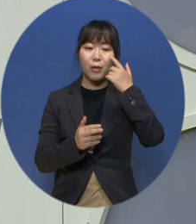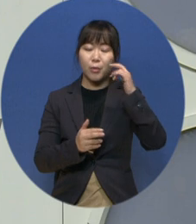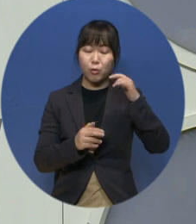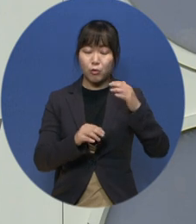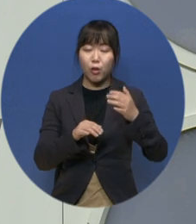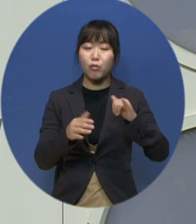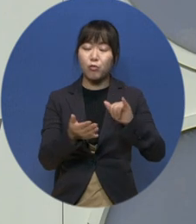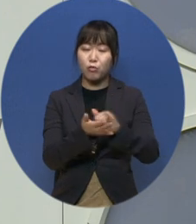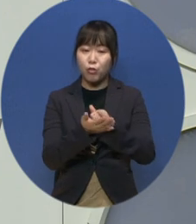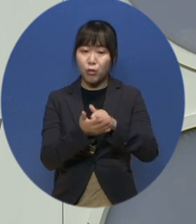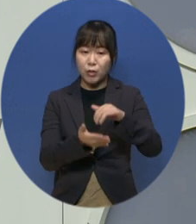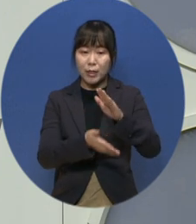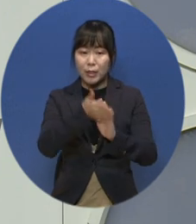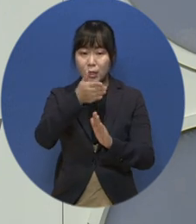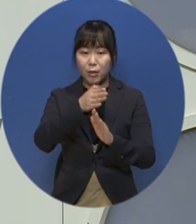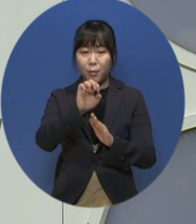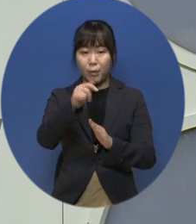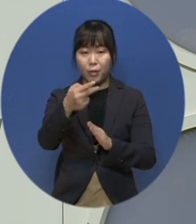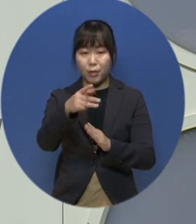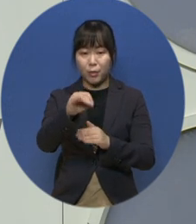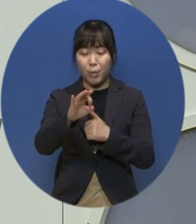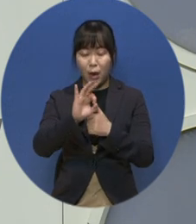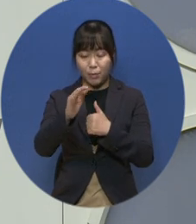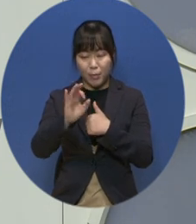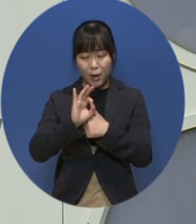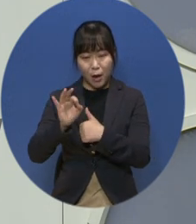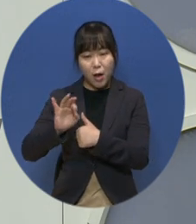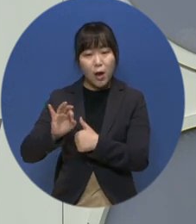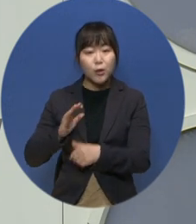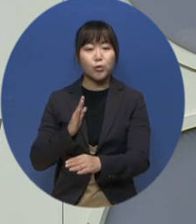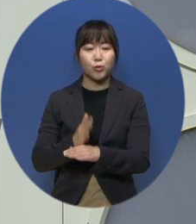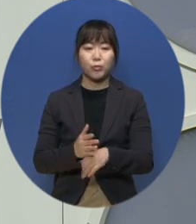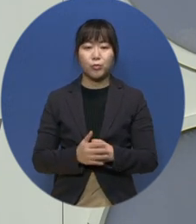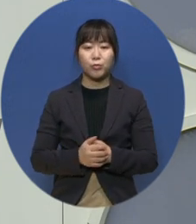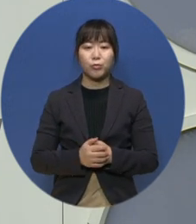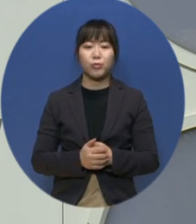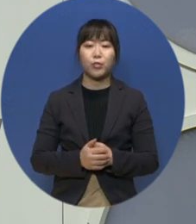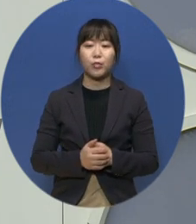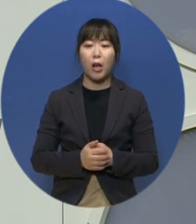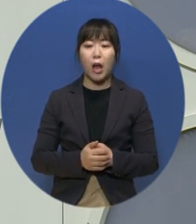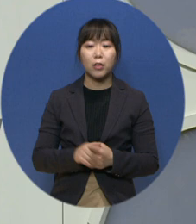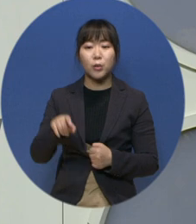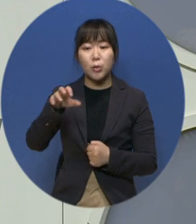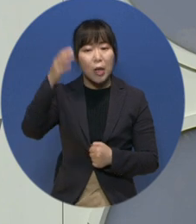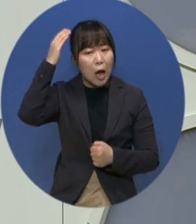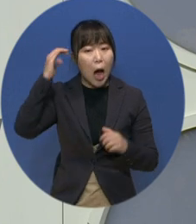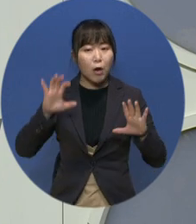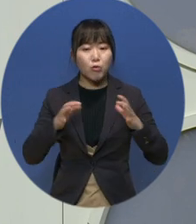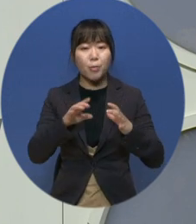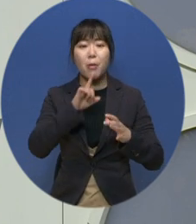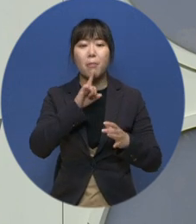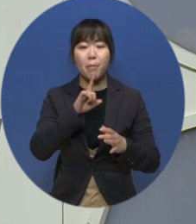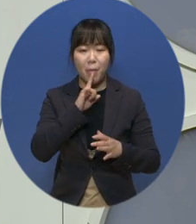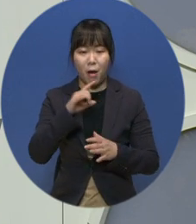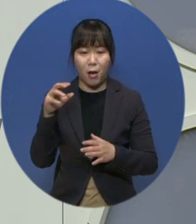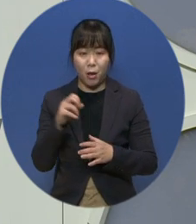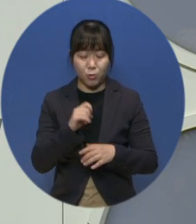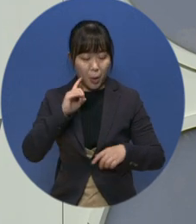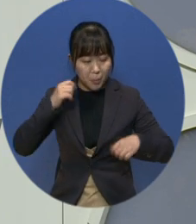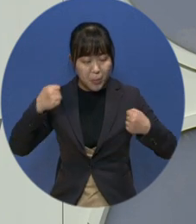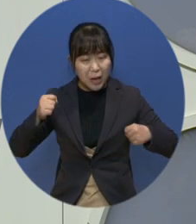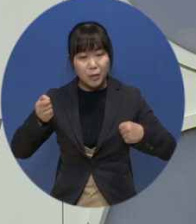뉴욕시에서 펀딩을 받아가지고 이제 재정 지원을 하고 있는데 거기서 우리 말을 하더라도